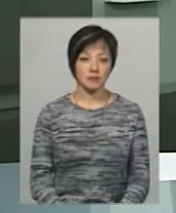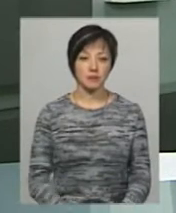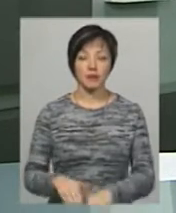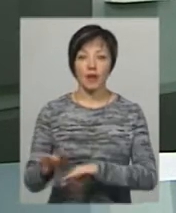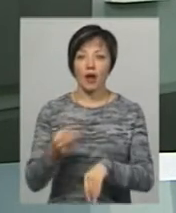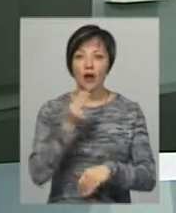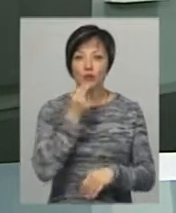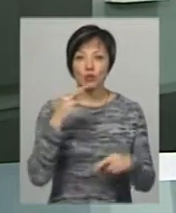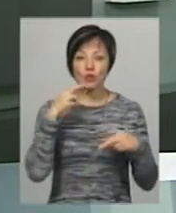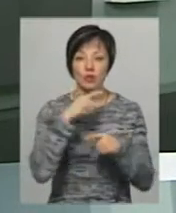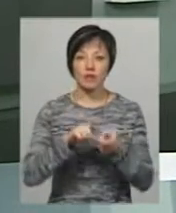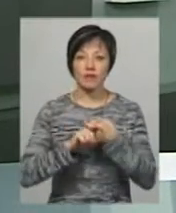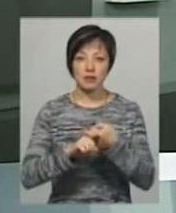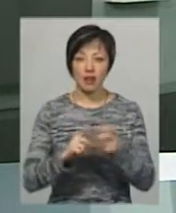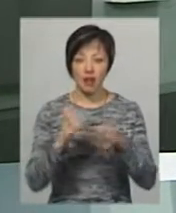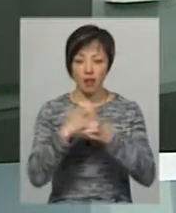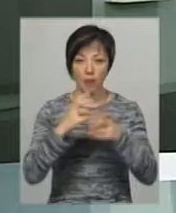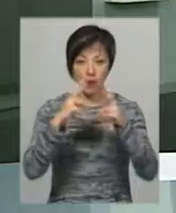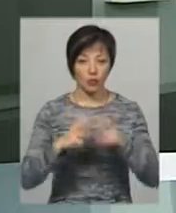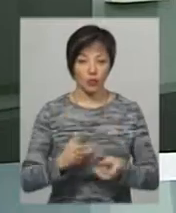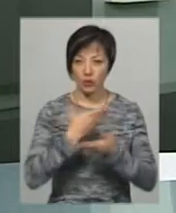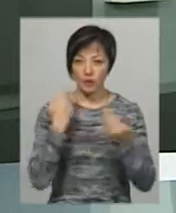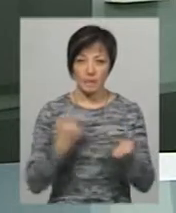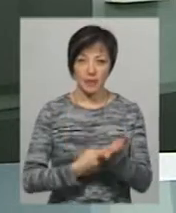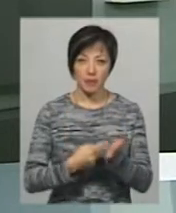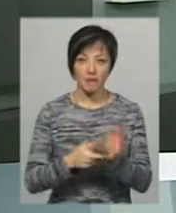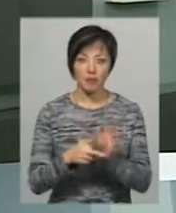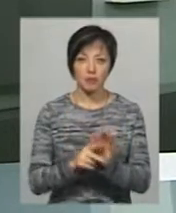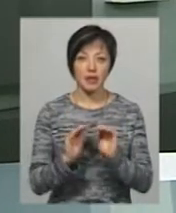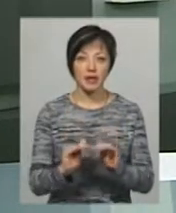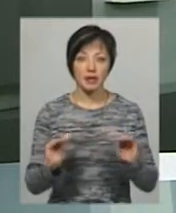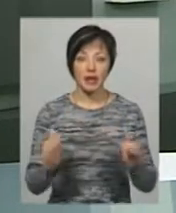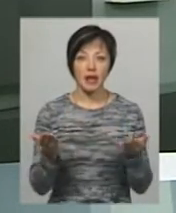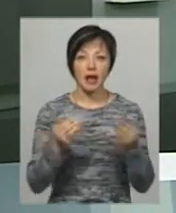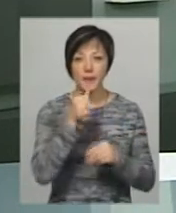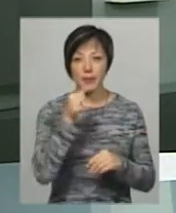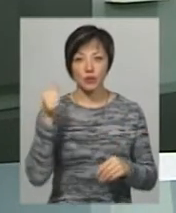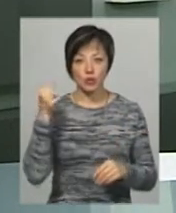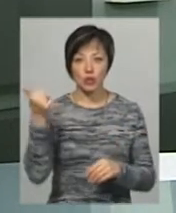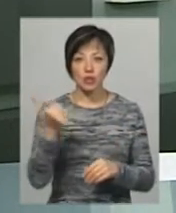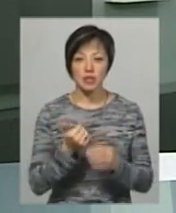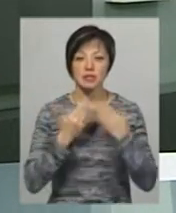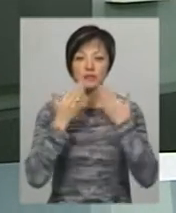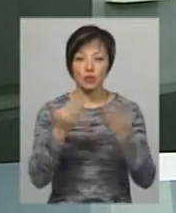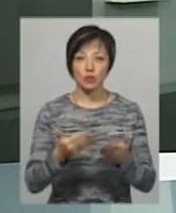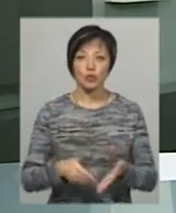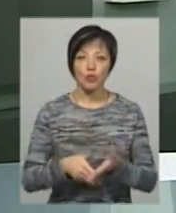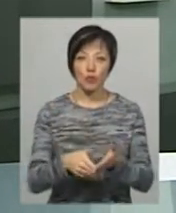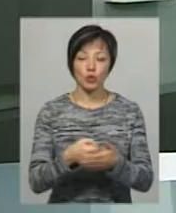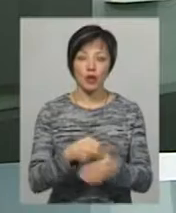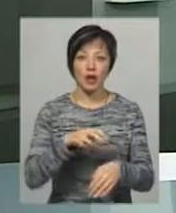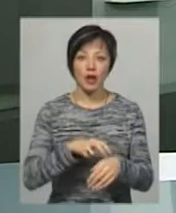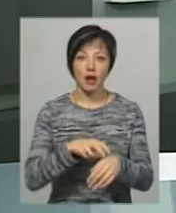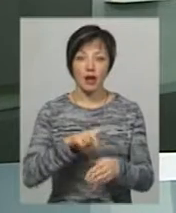Харчову токсикоінфекцію лабораторно не підтвердили у 8 дітей, які минулого тижня звернулись за допомогою до лікарів